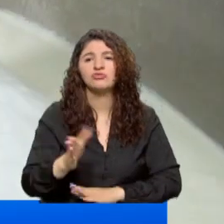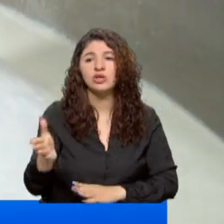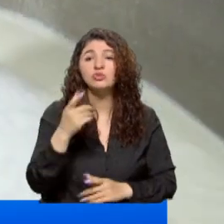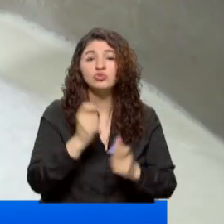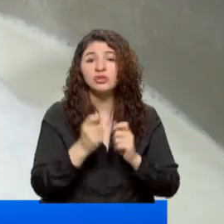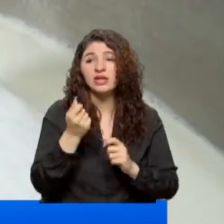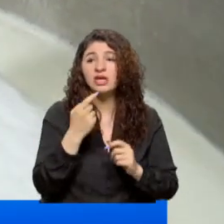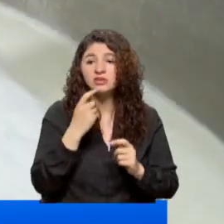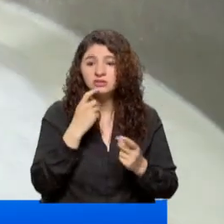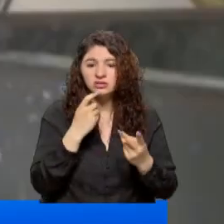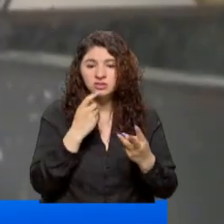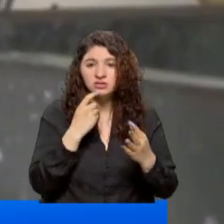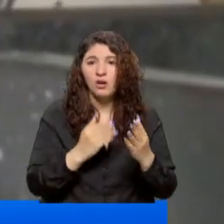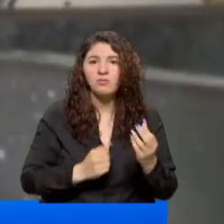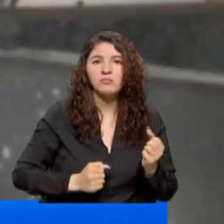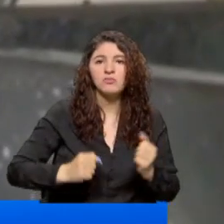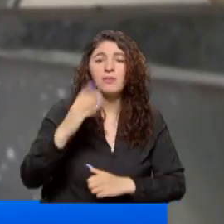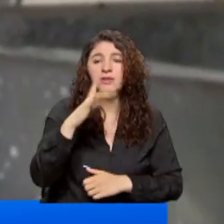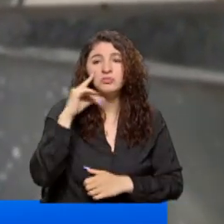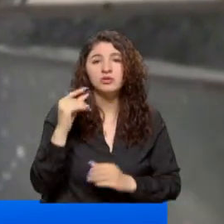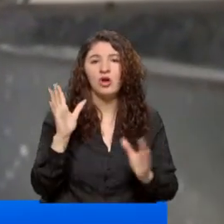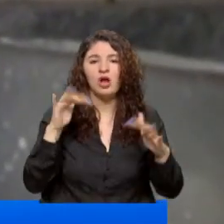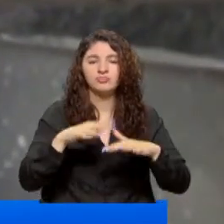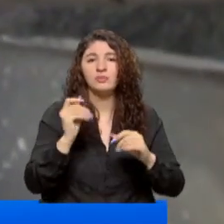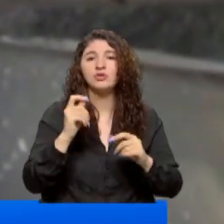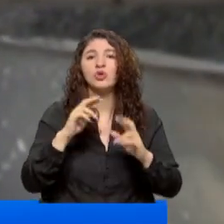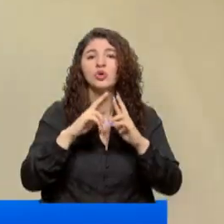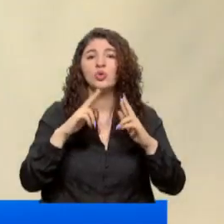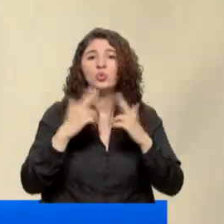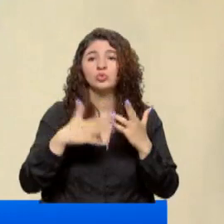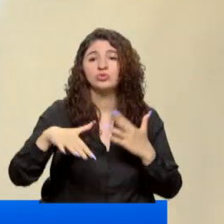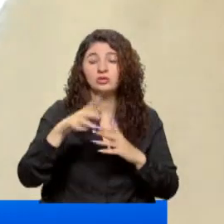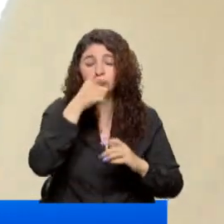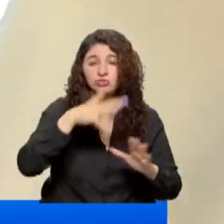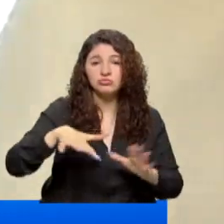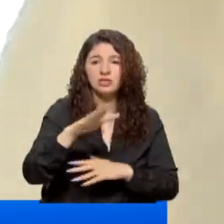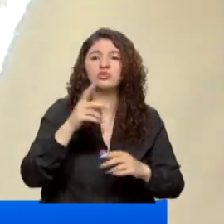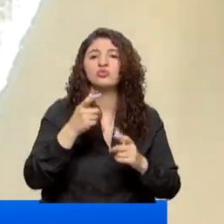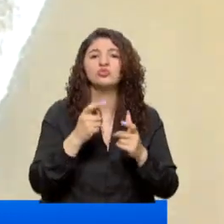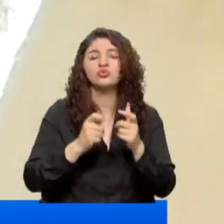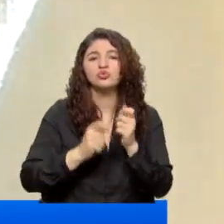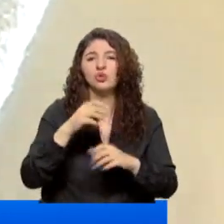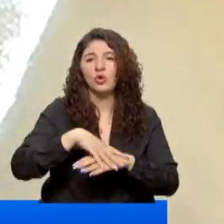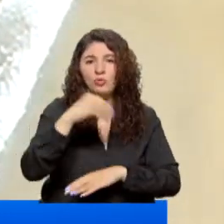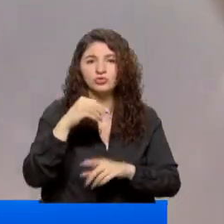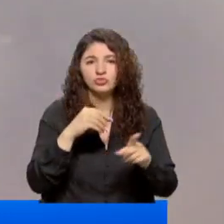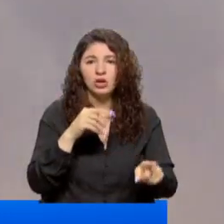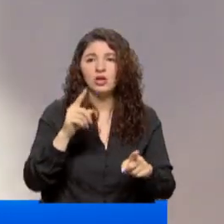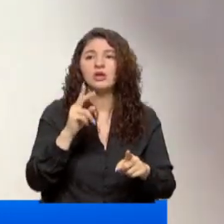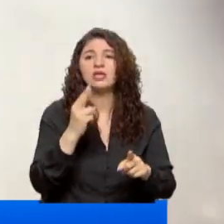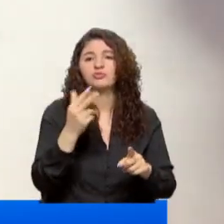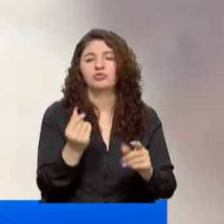kalacaklar fiyatları yıl yıl katlandı son olarak 5 Mayısta toplanan ulusal süt Konseyi çiğ sütün fiyatını yedi buçuk liraya çıkardım